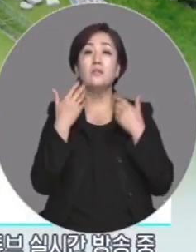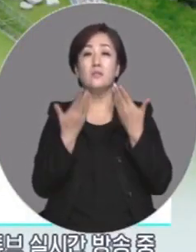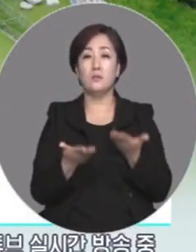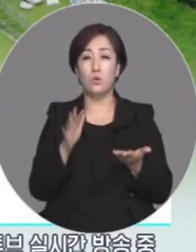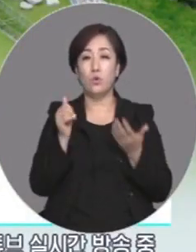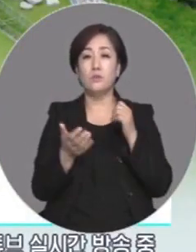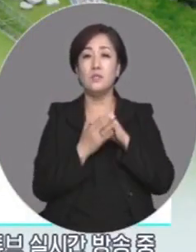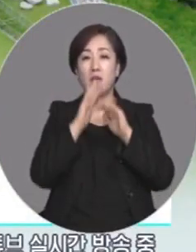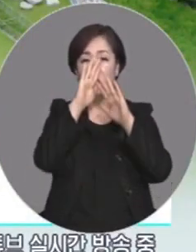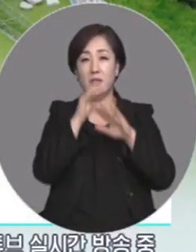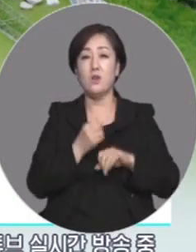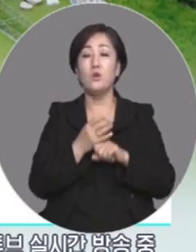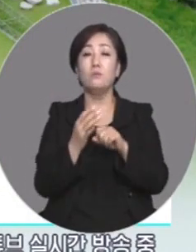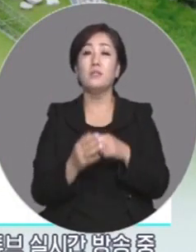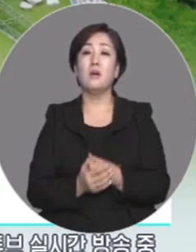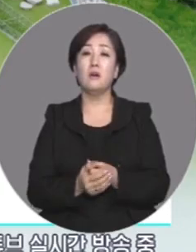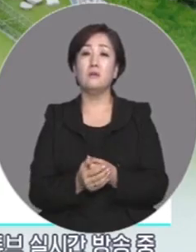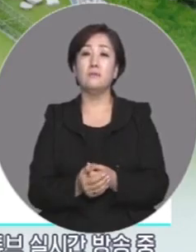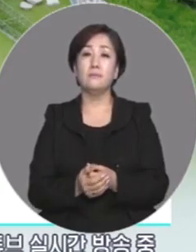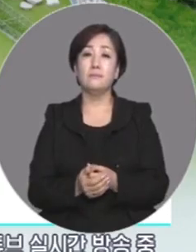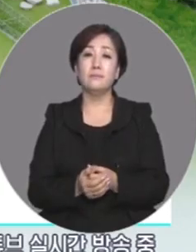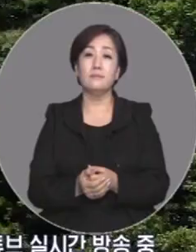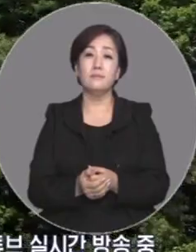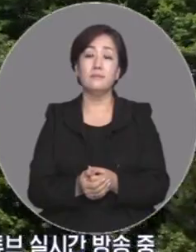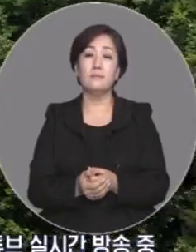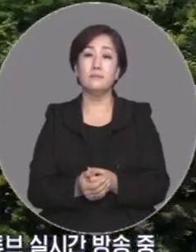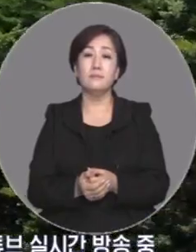명소를 신혜지 기자가 소개합니다.